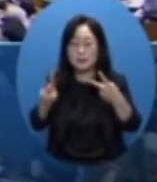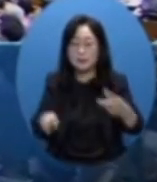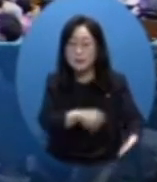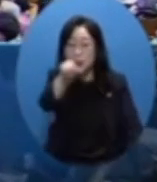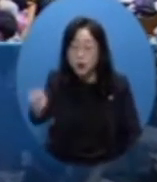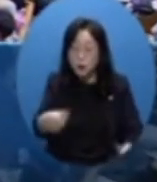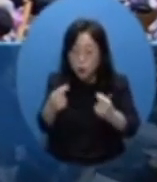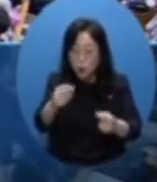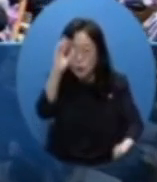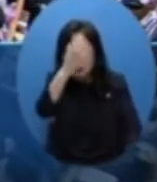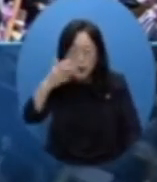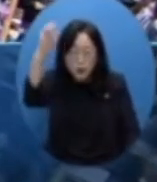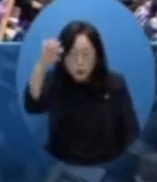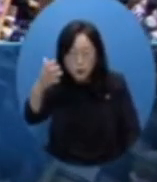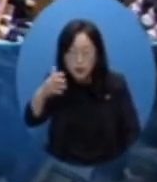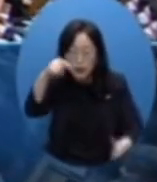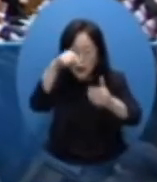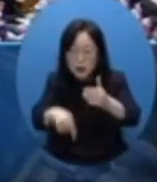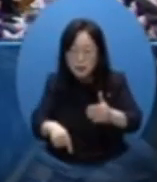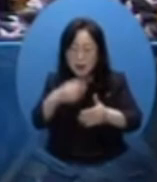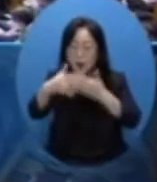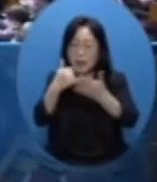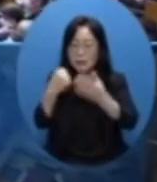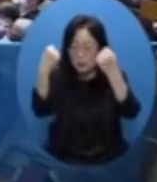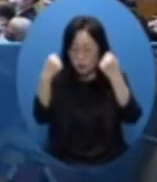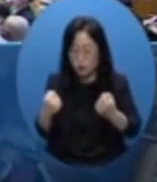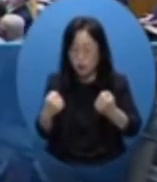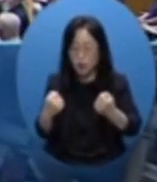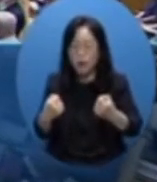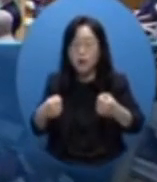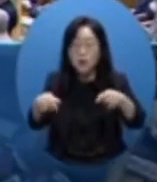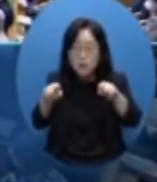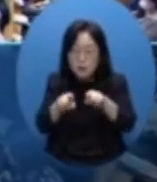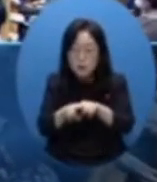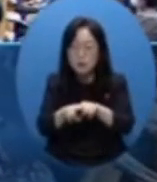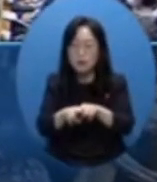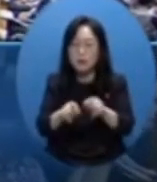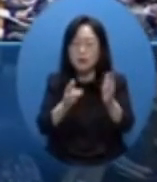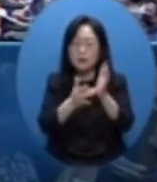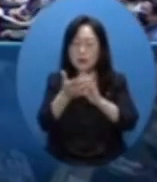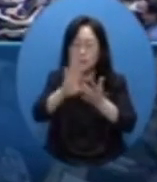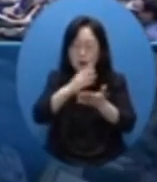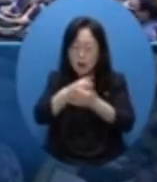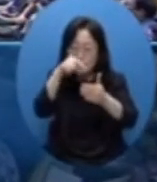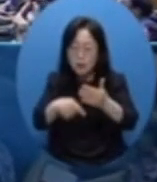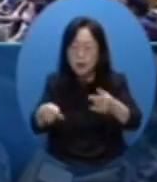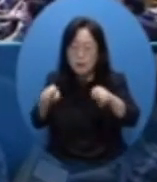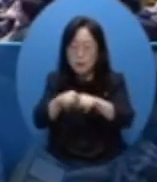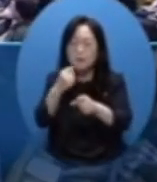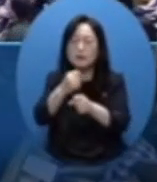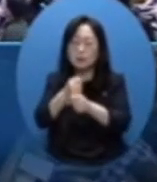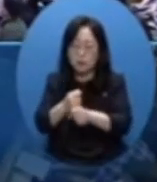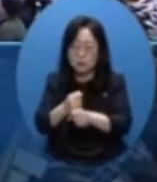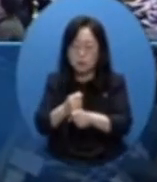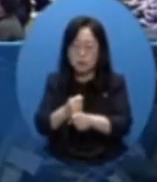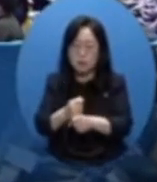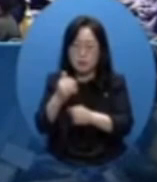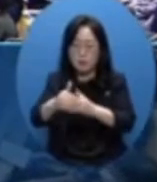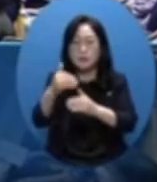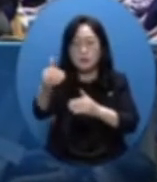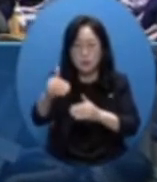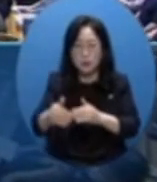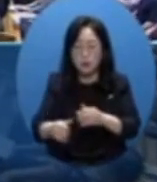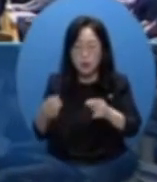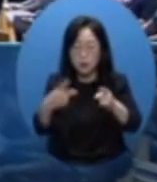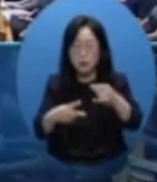성령 안에서 하나님이 거하실 처소가 되기 위하여 그리스도 예수 안에서 함께 지어져 가는 이라 앱에서 사장 15 드립니다